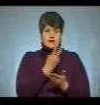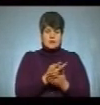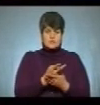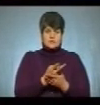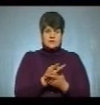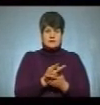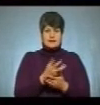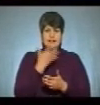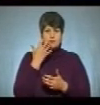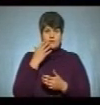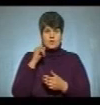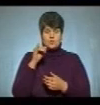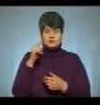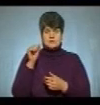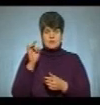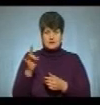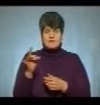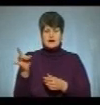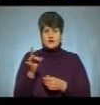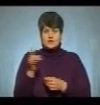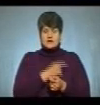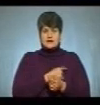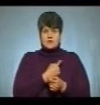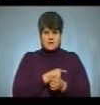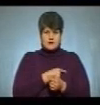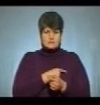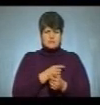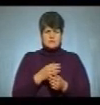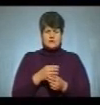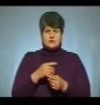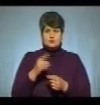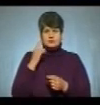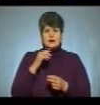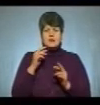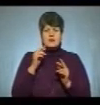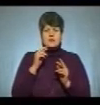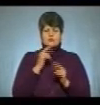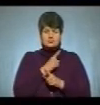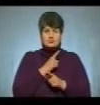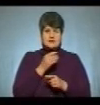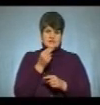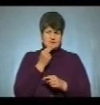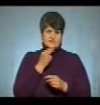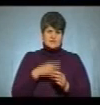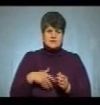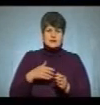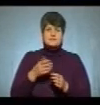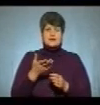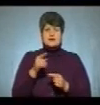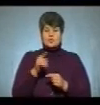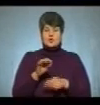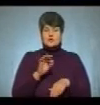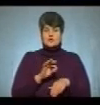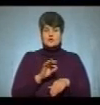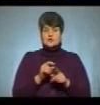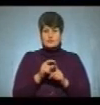діагнозом «тепловий удар». В районній лікарні у хлопця діагностували харчове отруєння, повідомив батько хлопчика Володимир Кулак. За його словами,